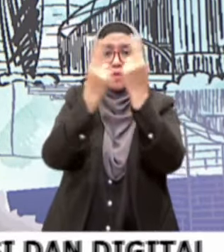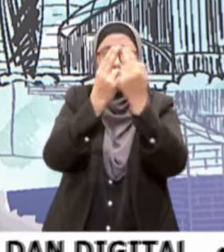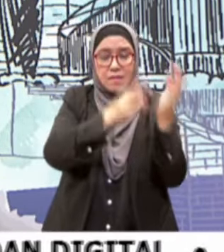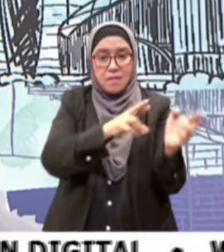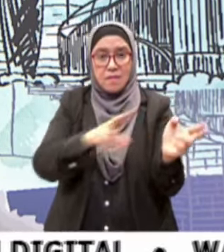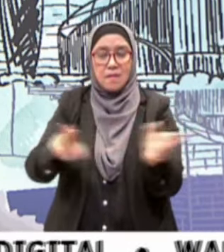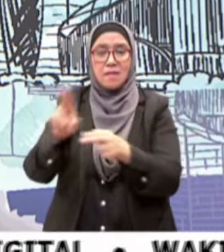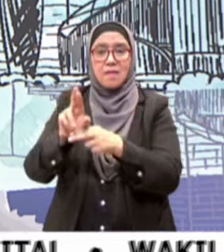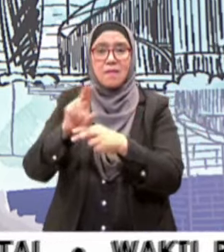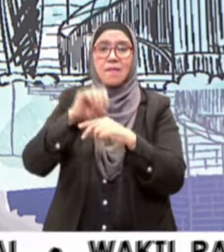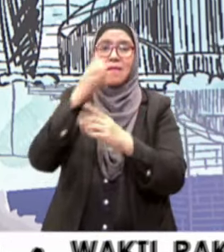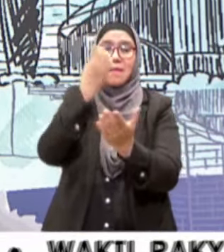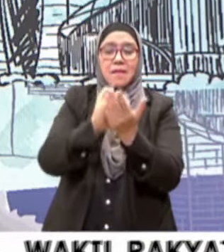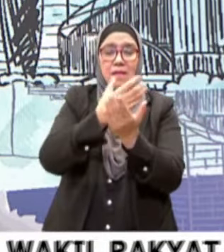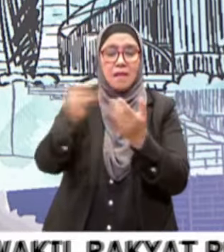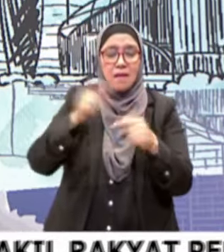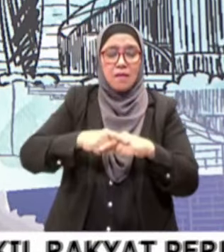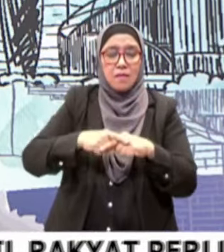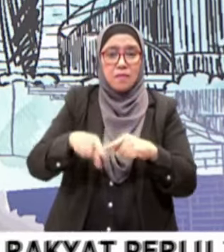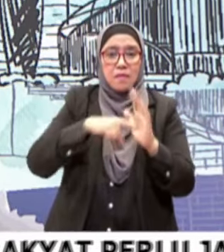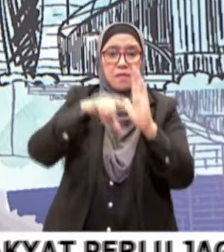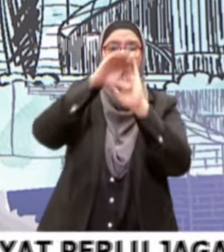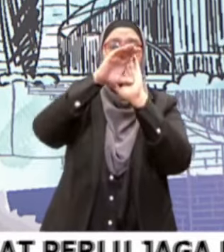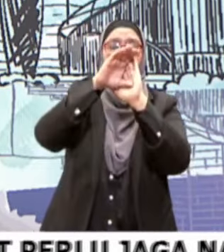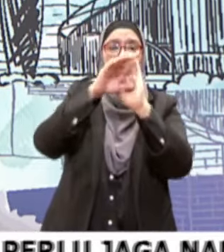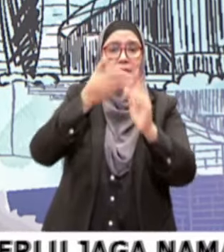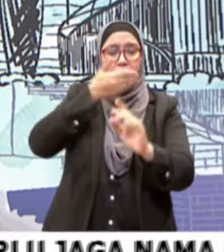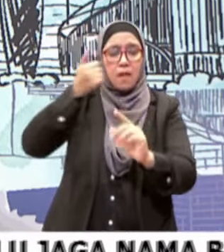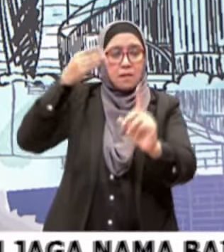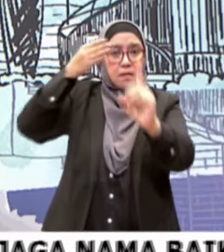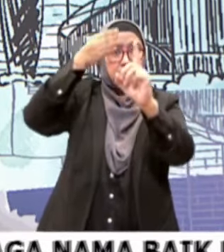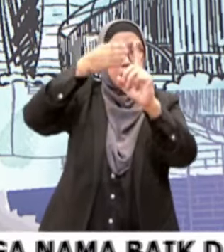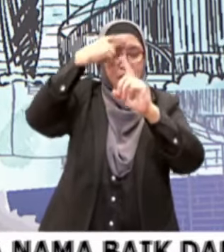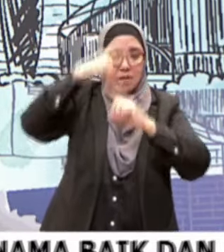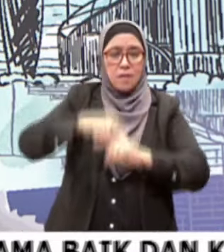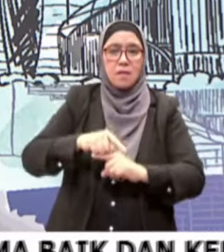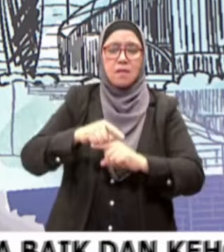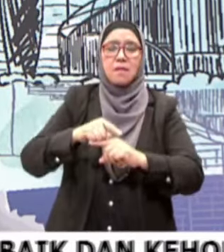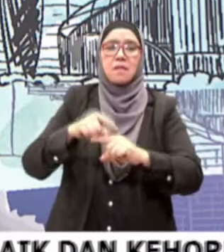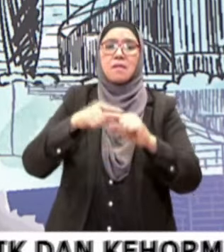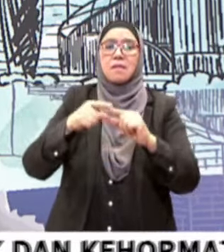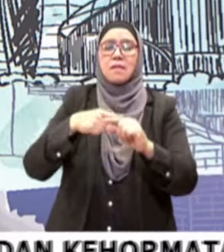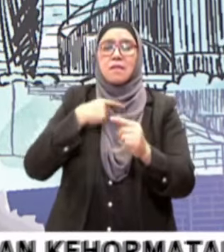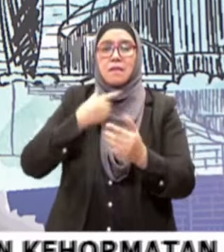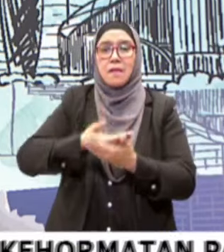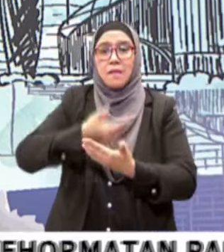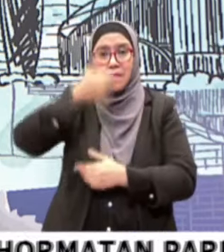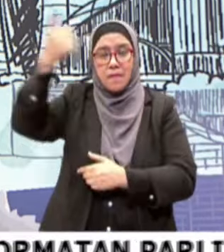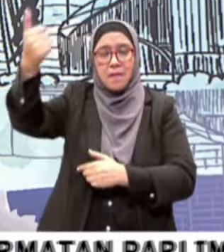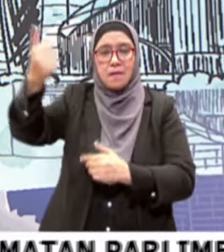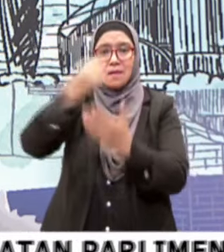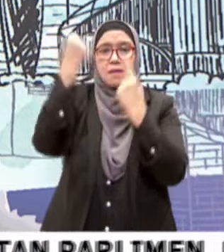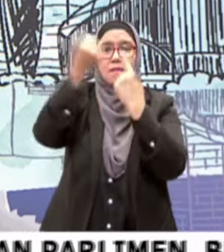terarah bagi mengurangkan impor kelembaban ekonomi dan turut senarai persoalan